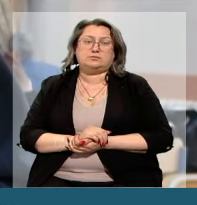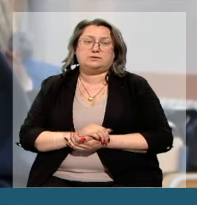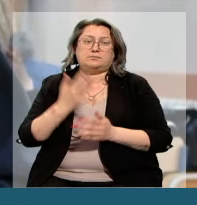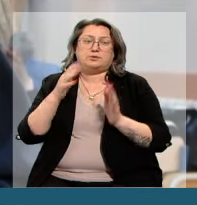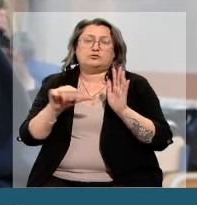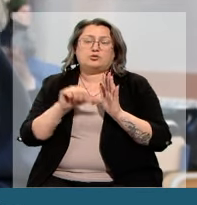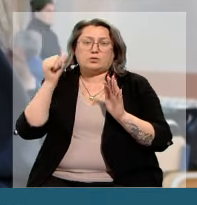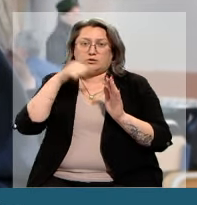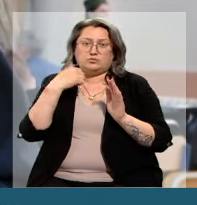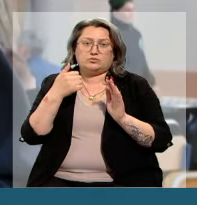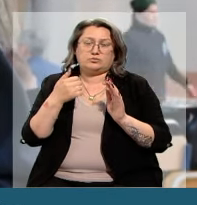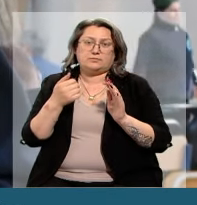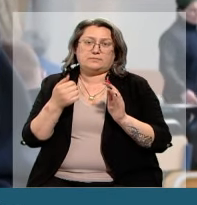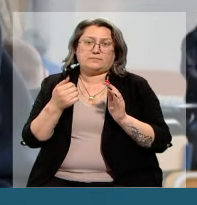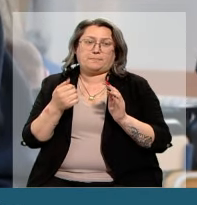1956 году